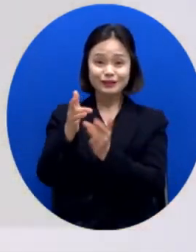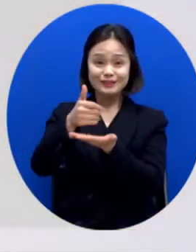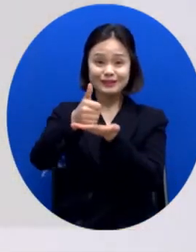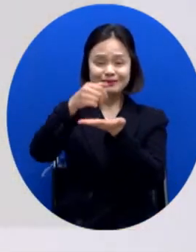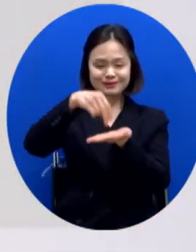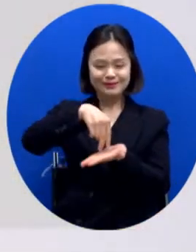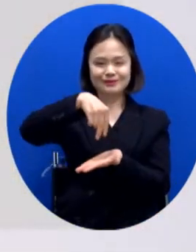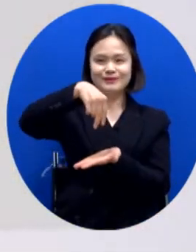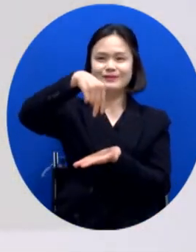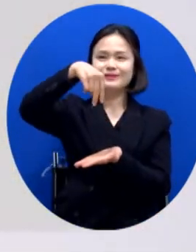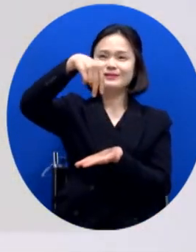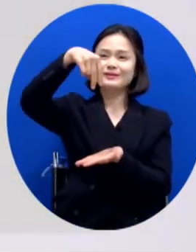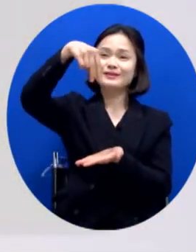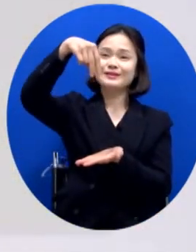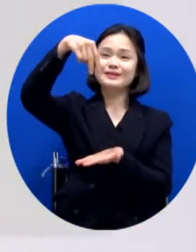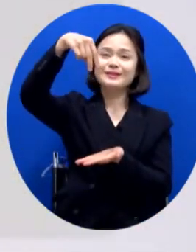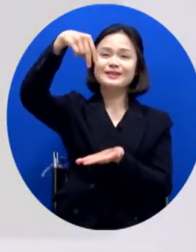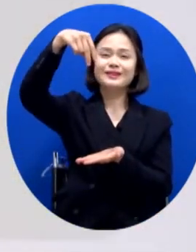승천하시어